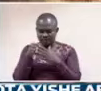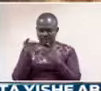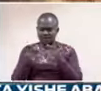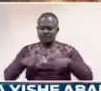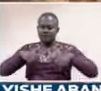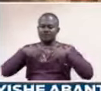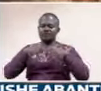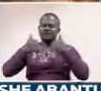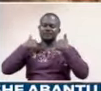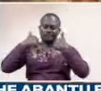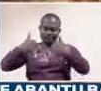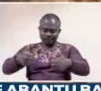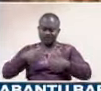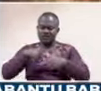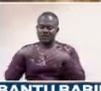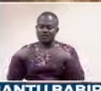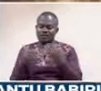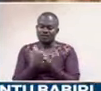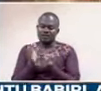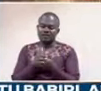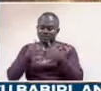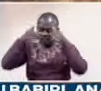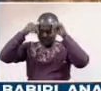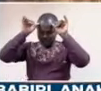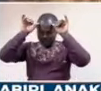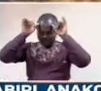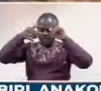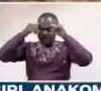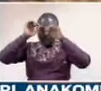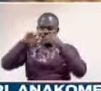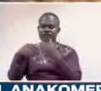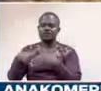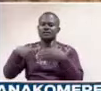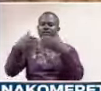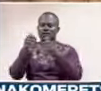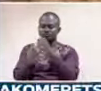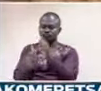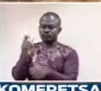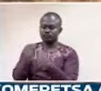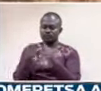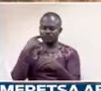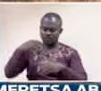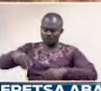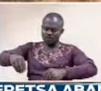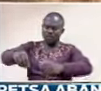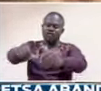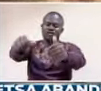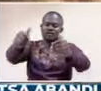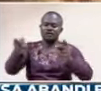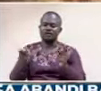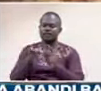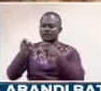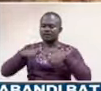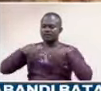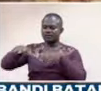dutuye hameze neza, dufite ubworozi bw'inka, izo nka zitanga umukamo, tubona ifumbire tukageza aho twari